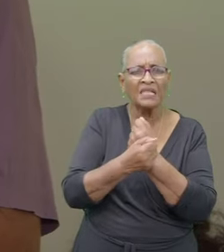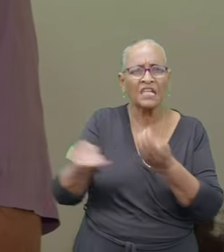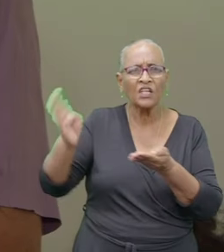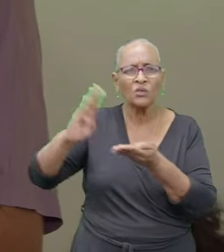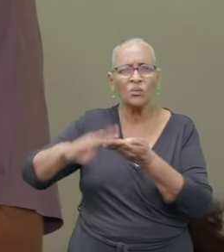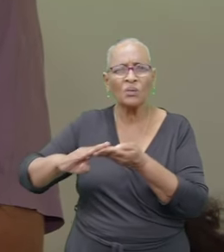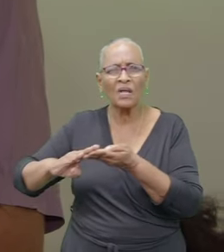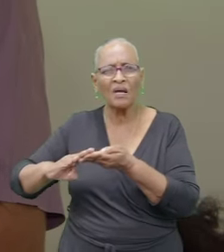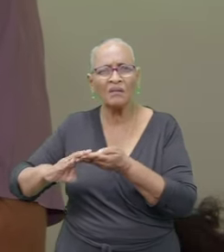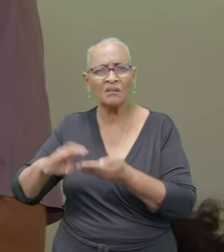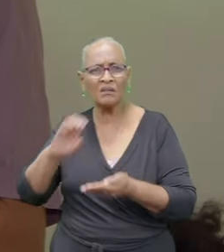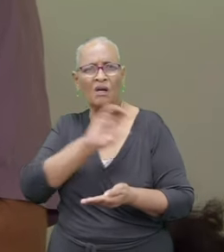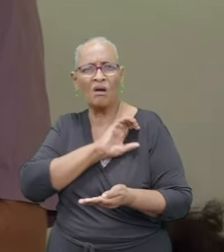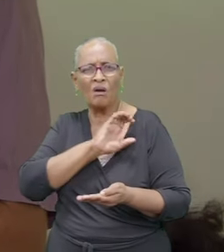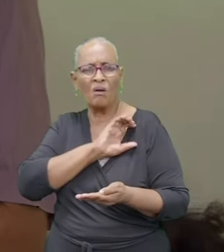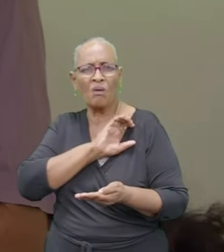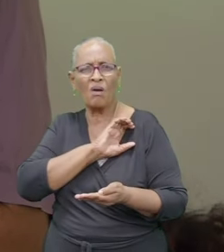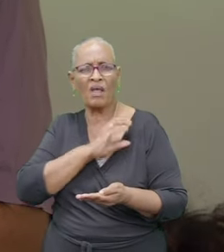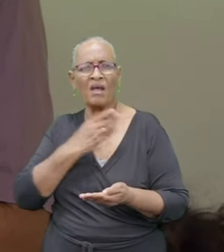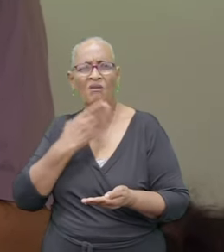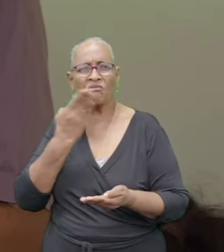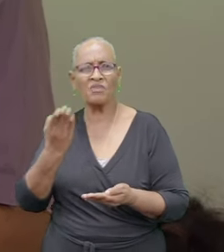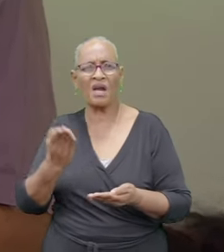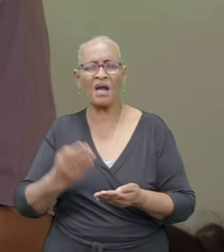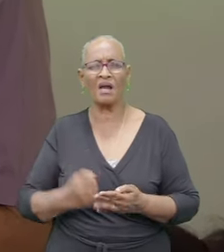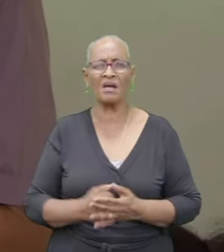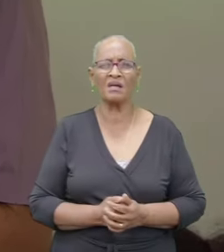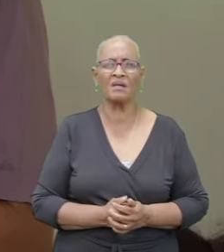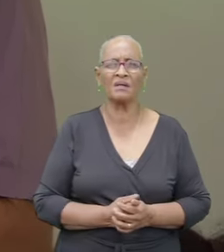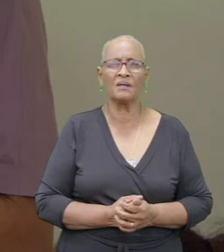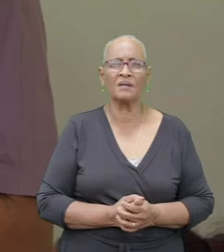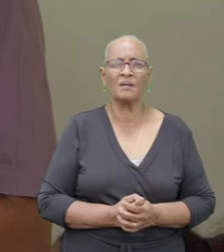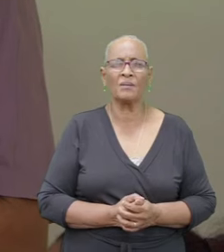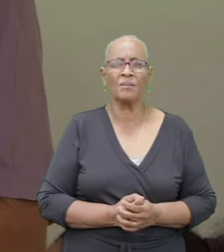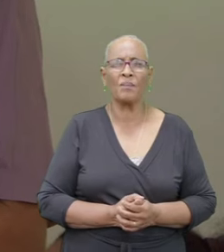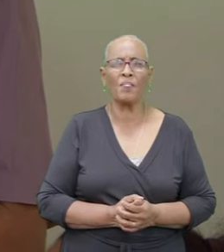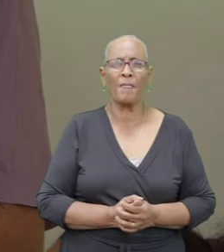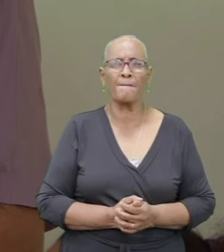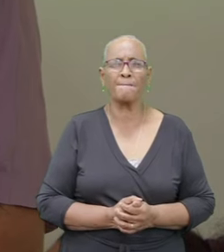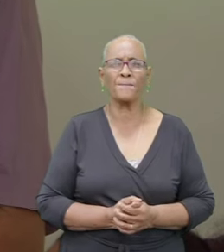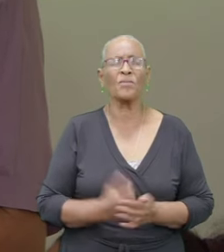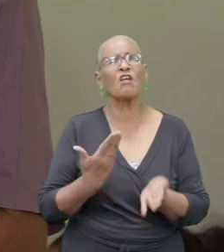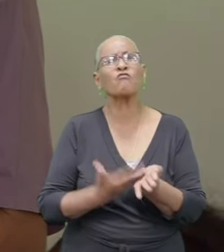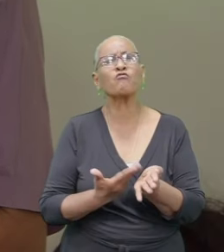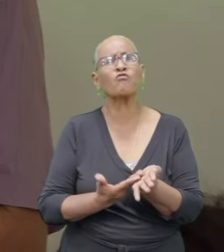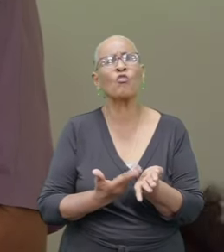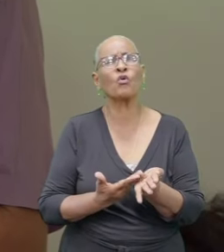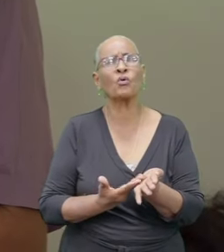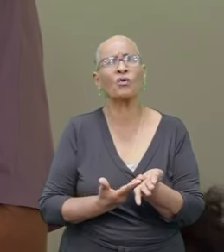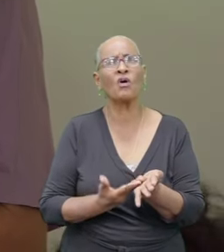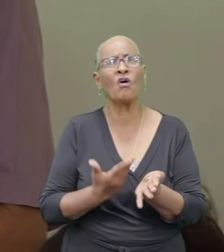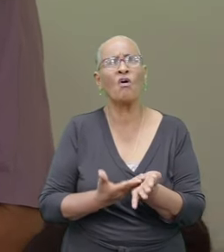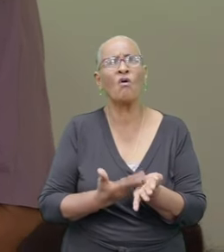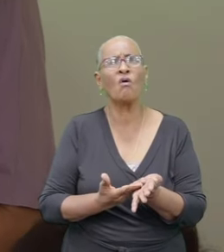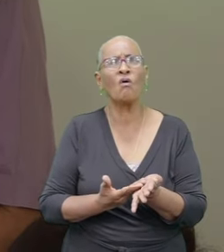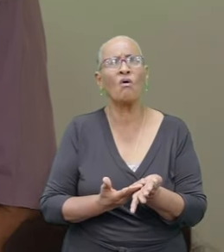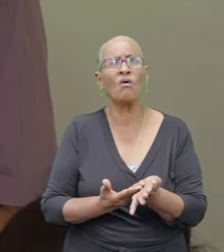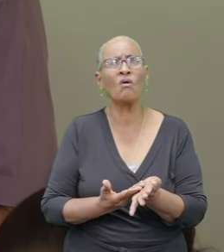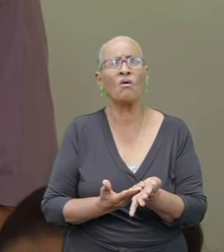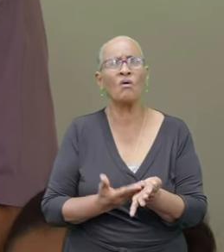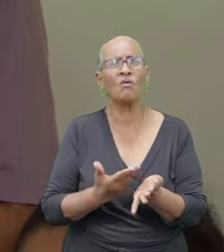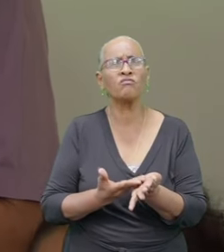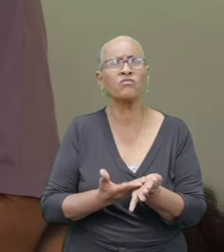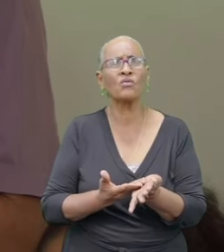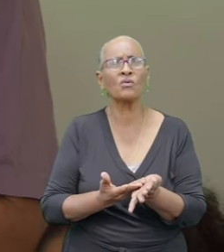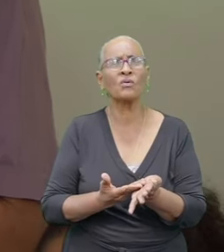die vragen gesteld, er zijn, hoe heet het? Voorwaarden om in aanmerking ervoor te komen. Maar nu worden er